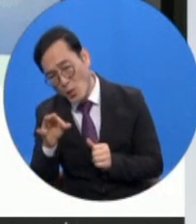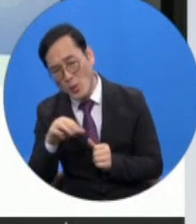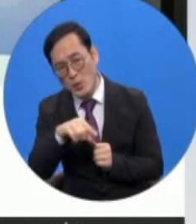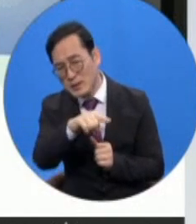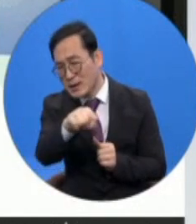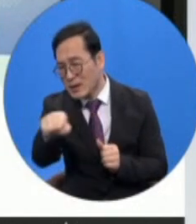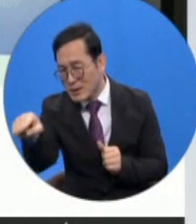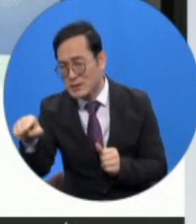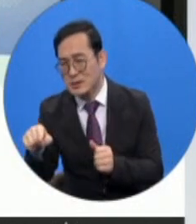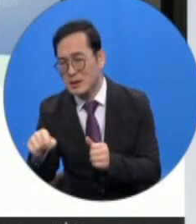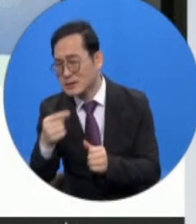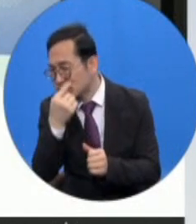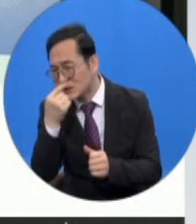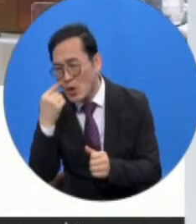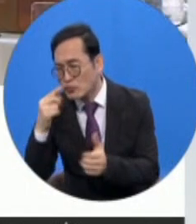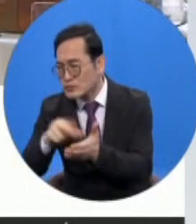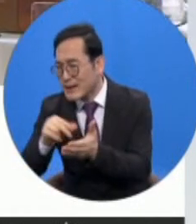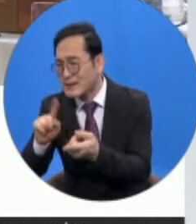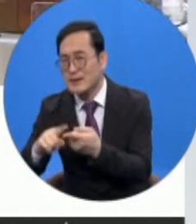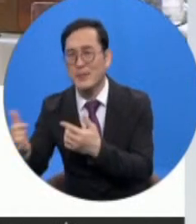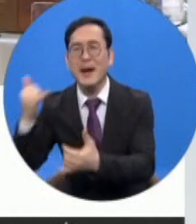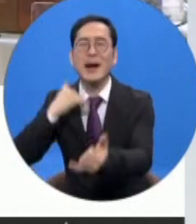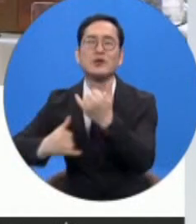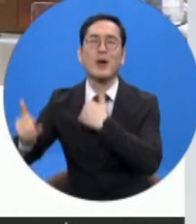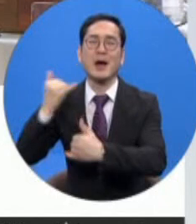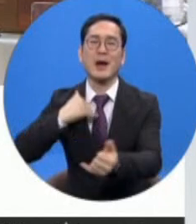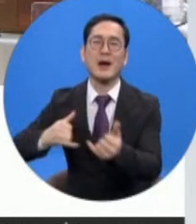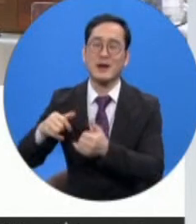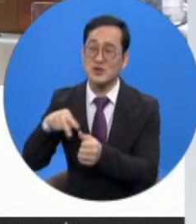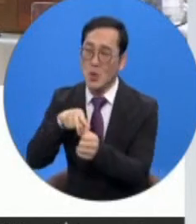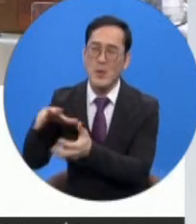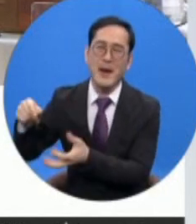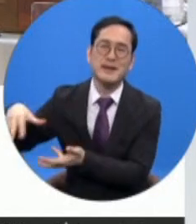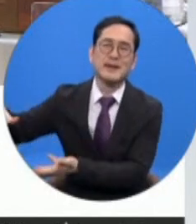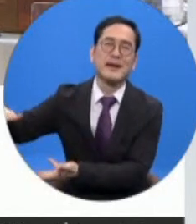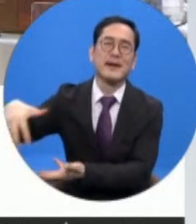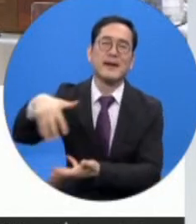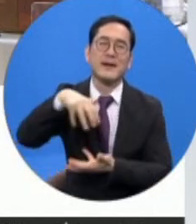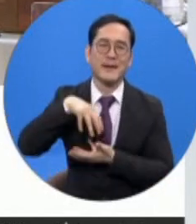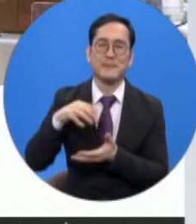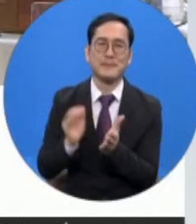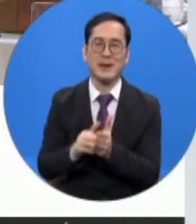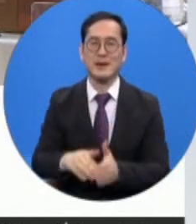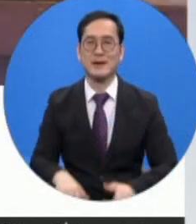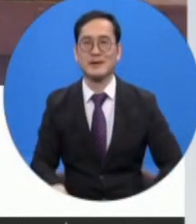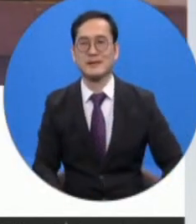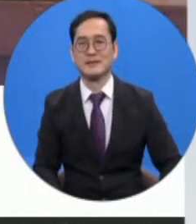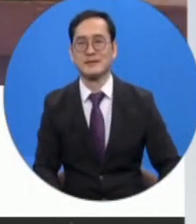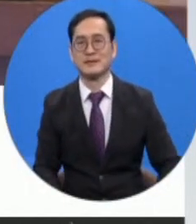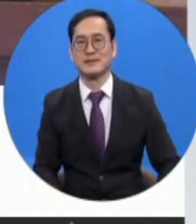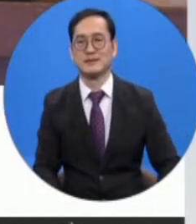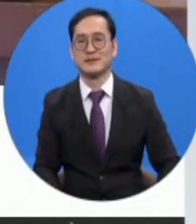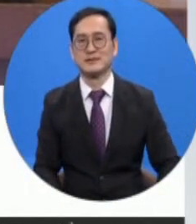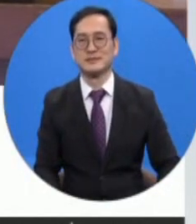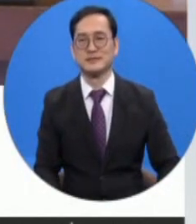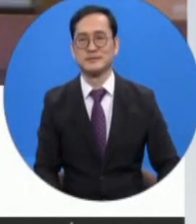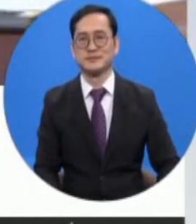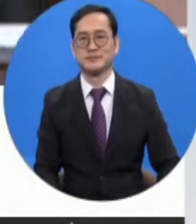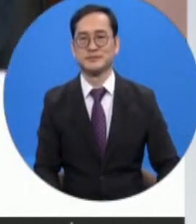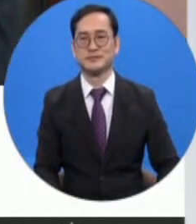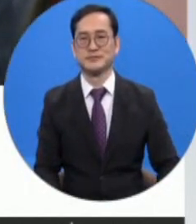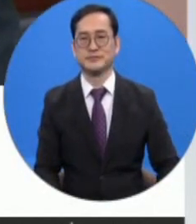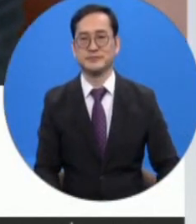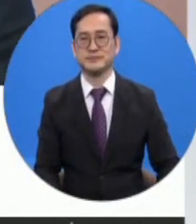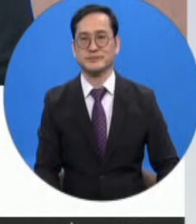복기해서 하나둘씩 살펴보게 되면 진실에 부합하는 내용들이 꽤 많이 드러나는 것을 알 수 있지 않겠습니까? 저 때도